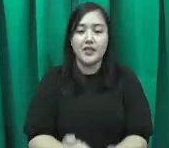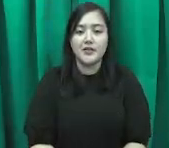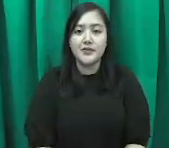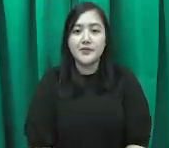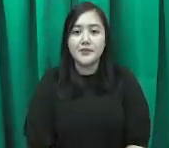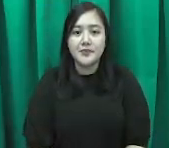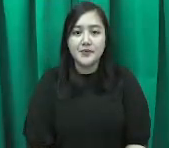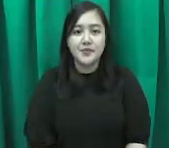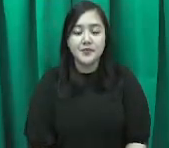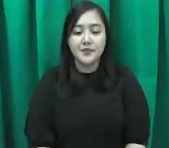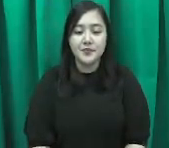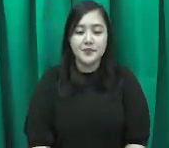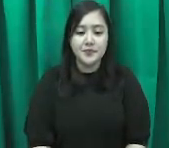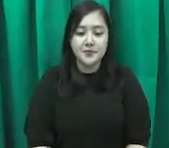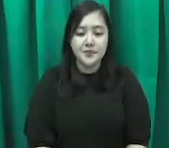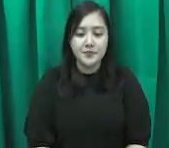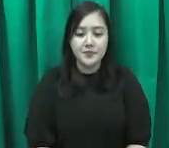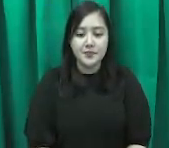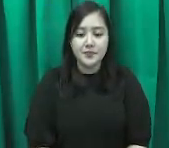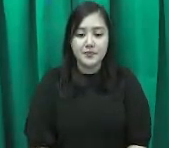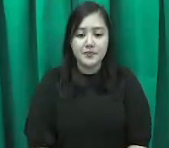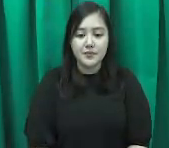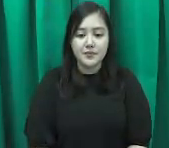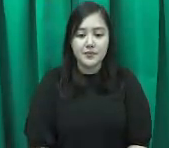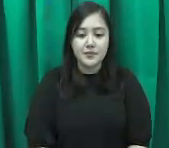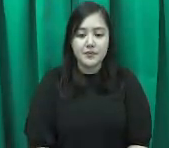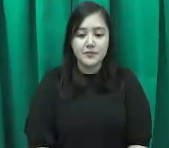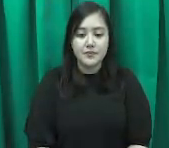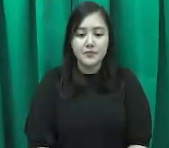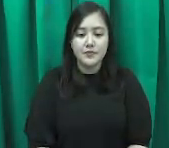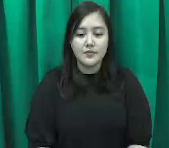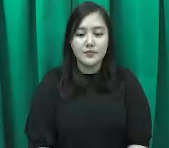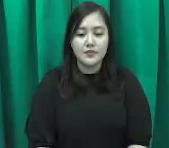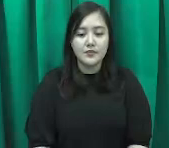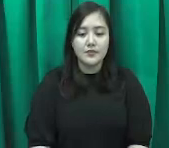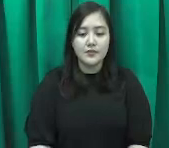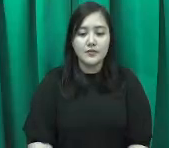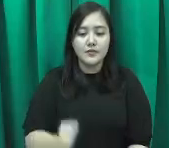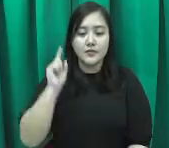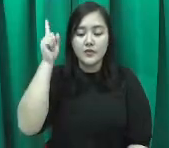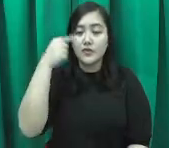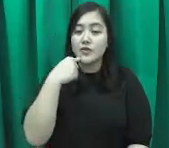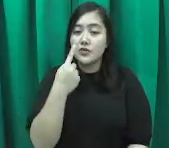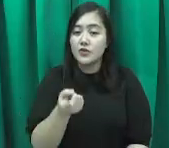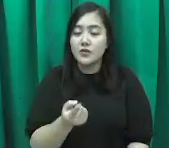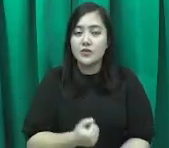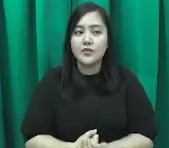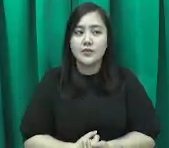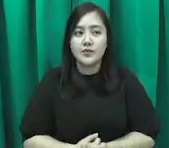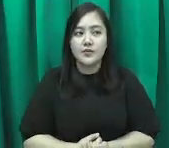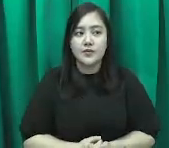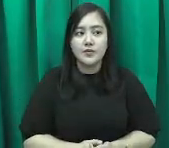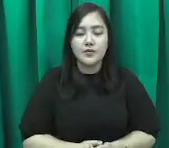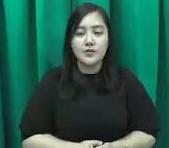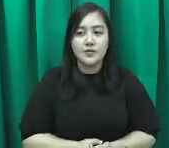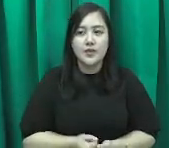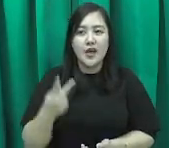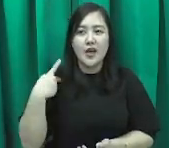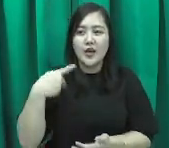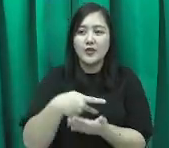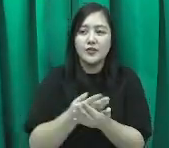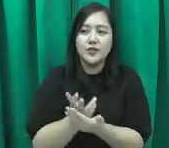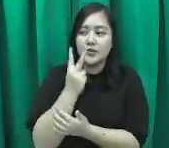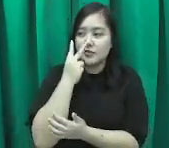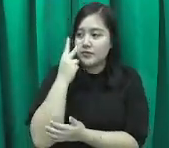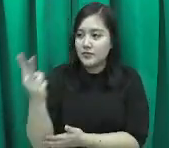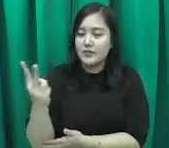mga sundalo, sa marami talaga tayong, ikaw sir, marami ka nakita kasi mas matagal ka serbisyo sa akin. Ako din, may mga parang nakita gusto, ako. Parang gusto mo